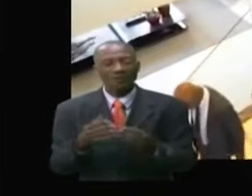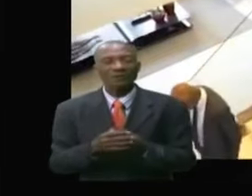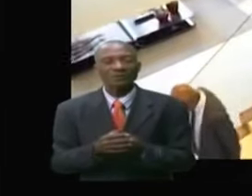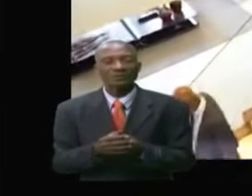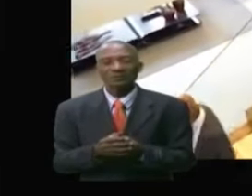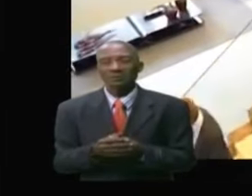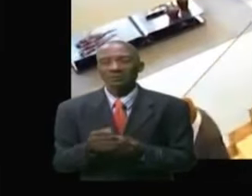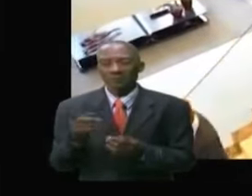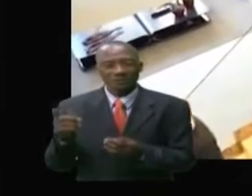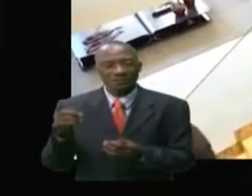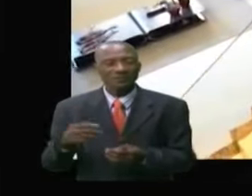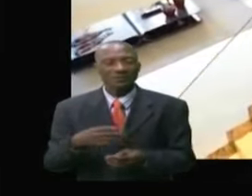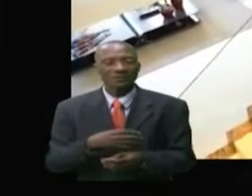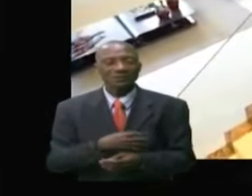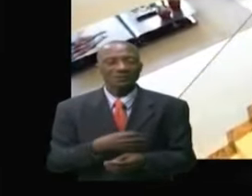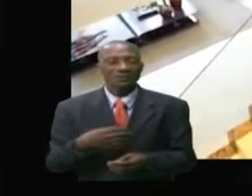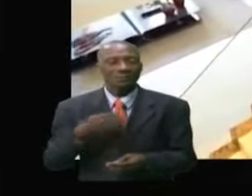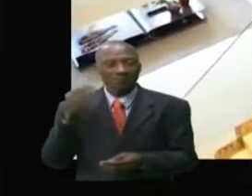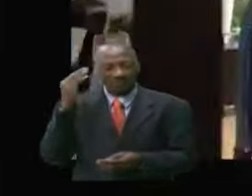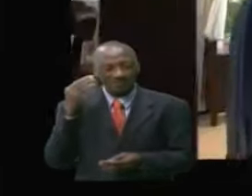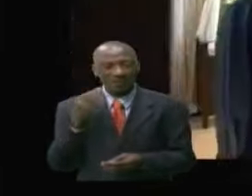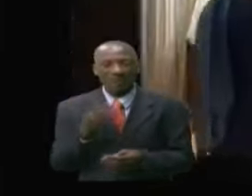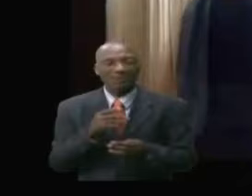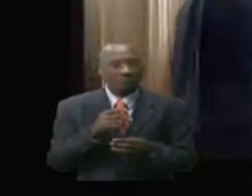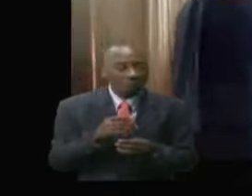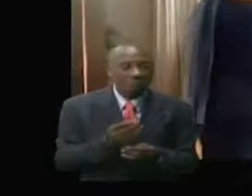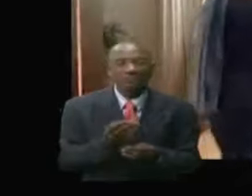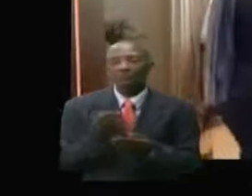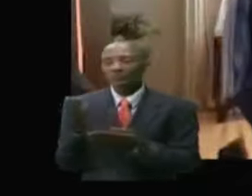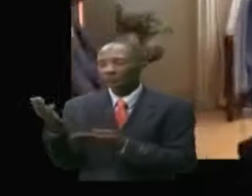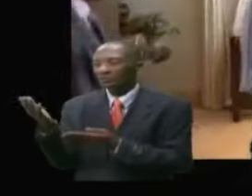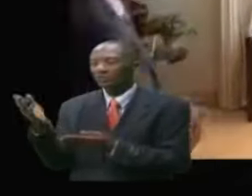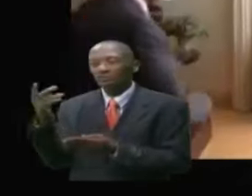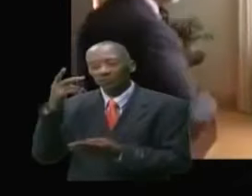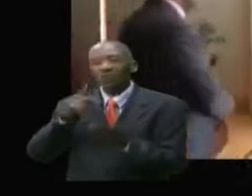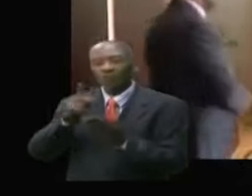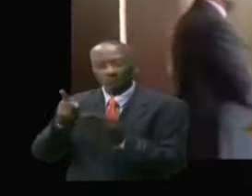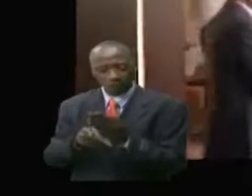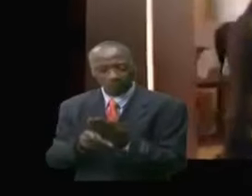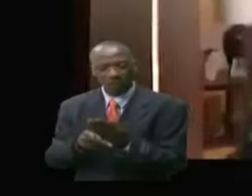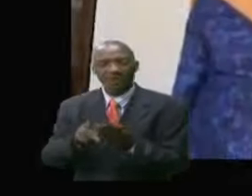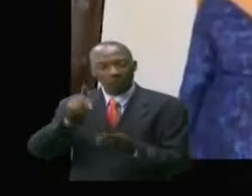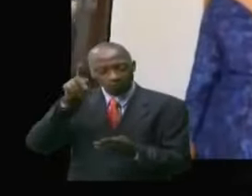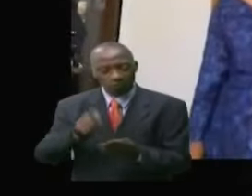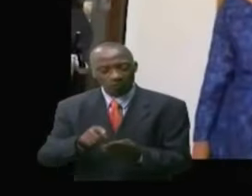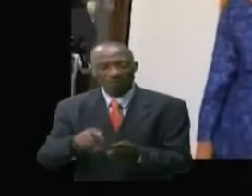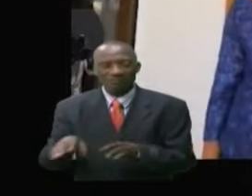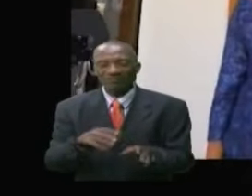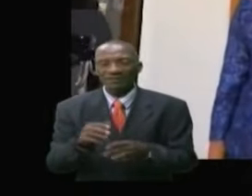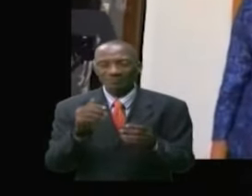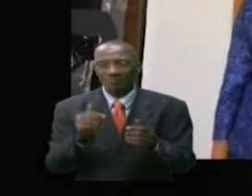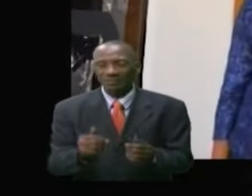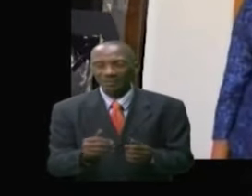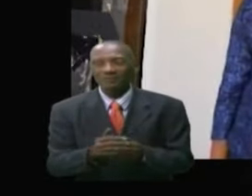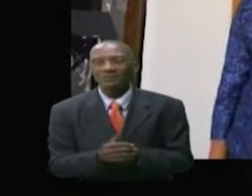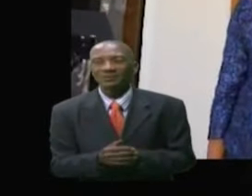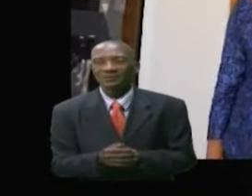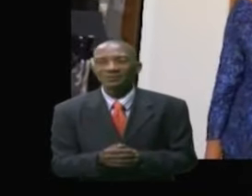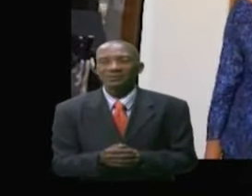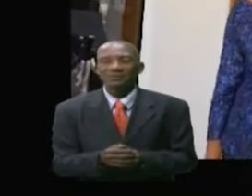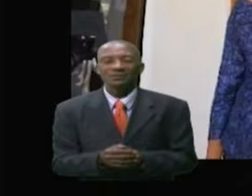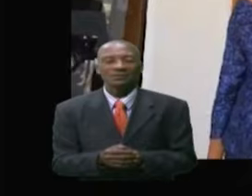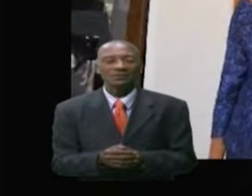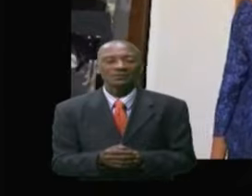le plaidoyer auprès du gouvernement pour l'aboutissement de ce projet. Cette mission économique, organisée par l'Agence nationale pour la promotion